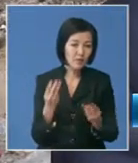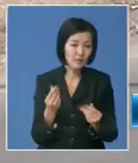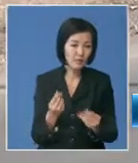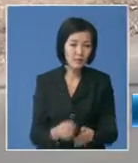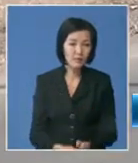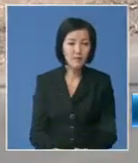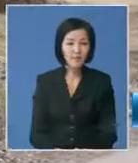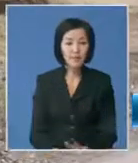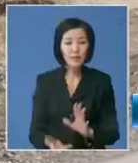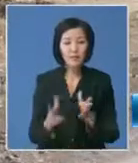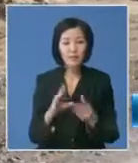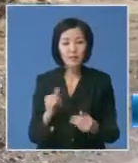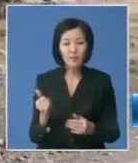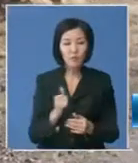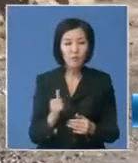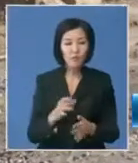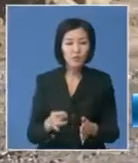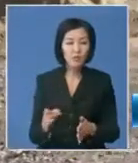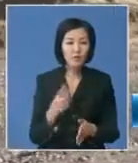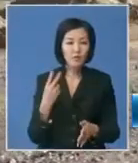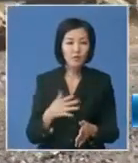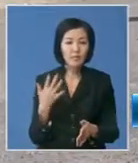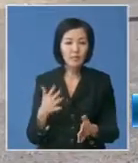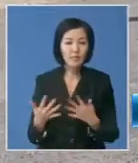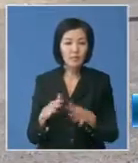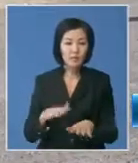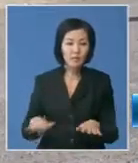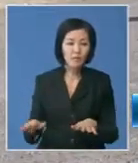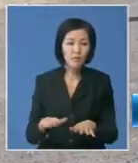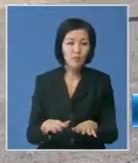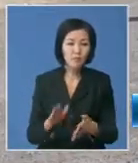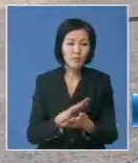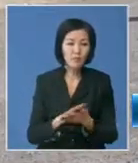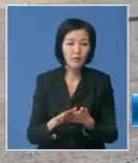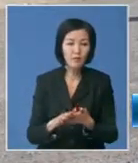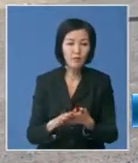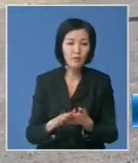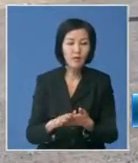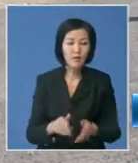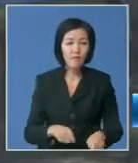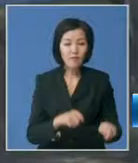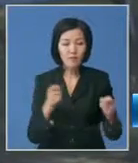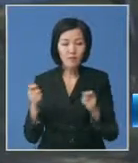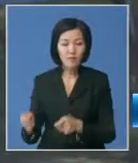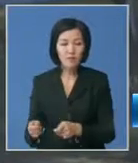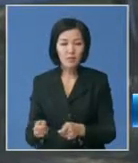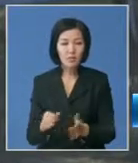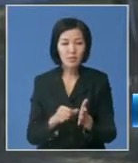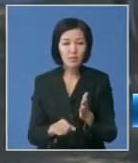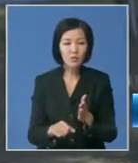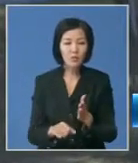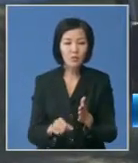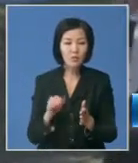всего в уйгурском районе 25 населенных пунктов из них за время сан очистки вывезено более 600 тонн мусора а